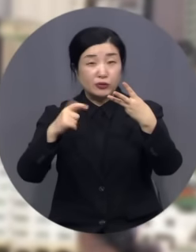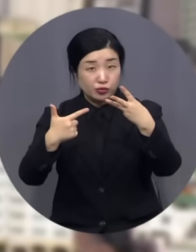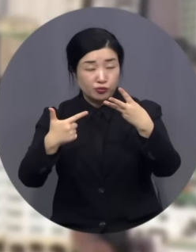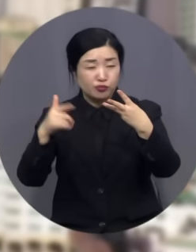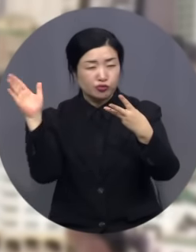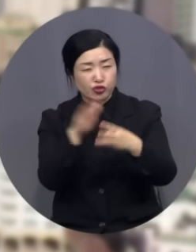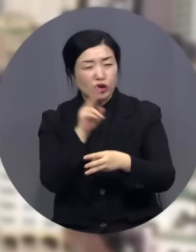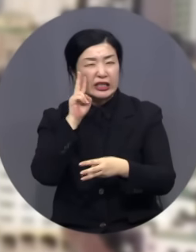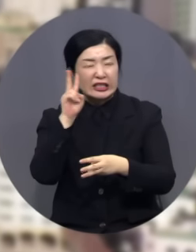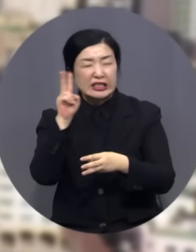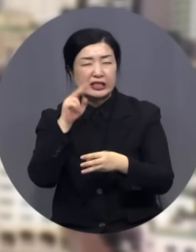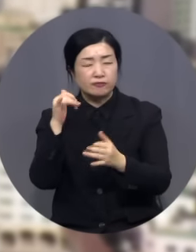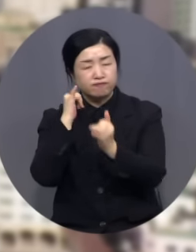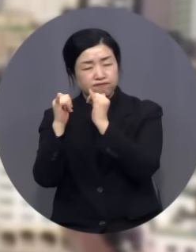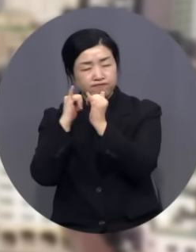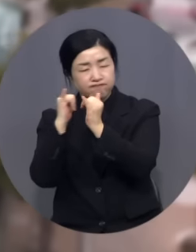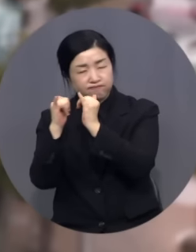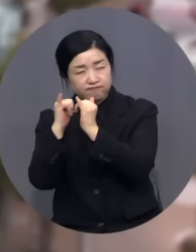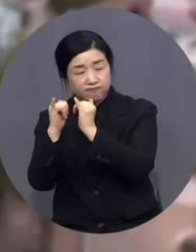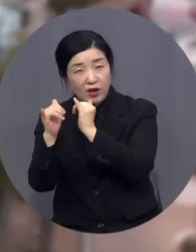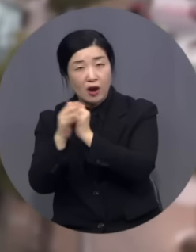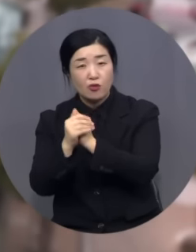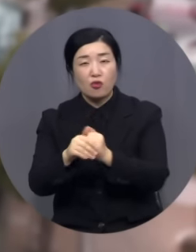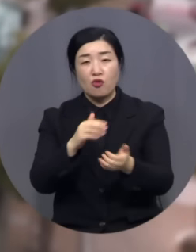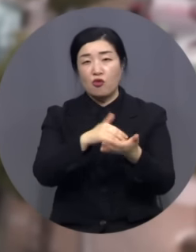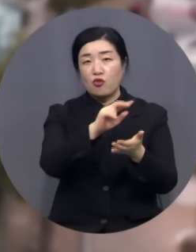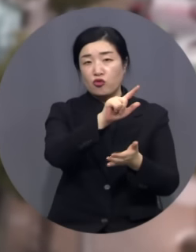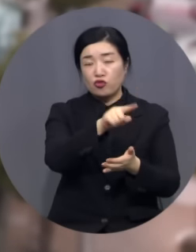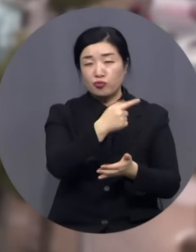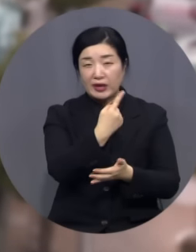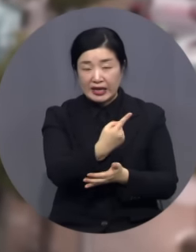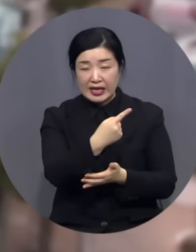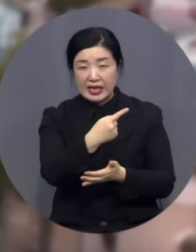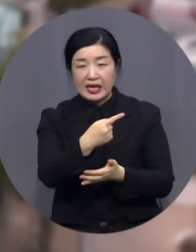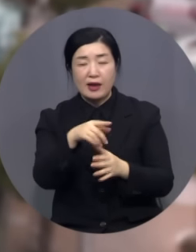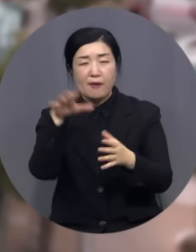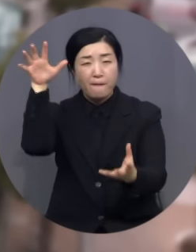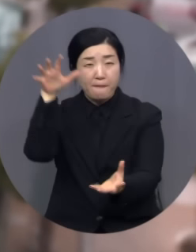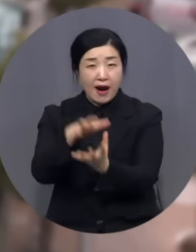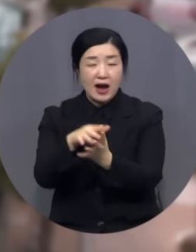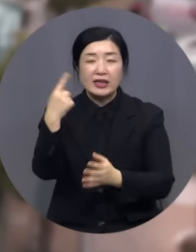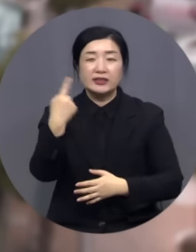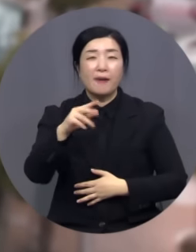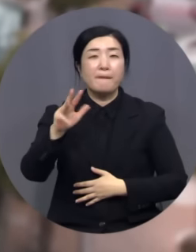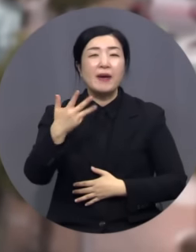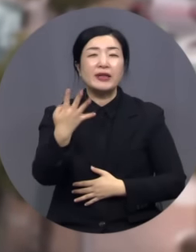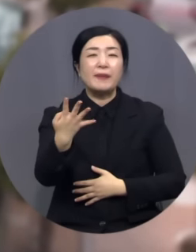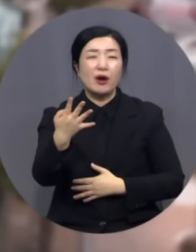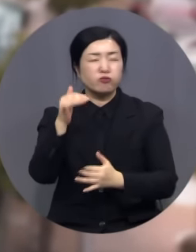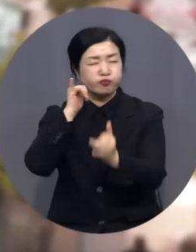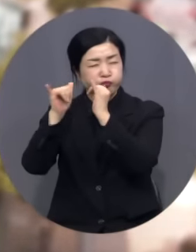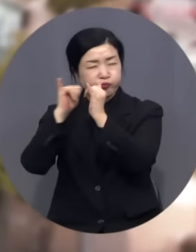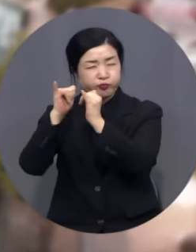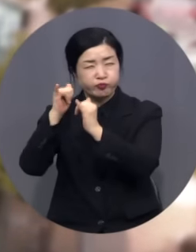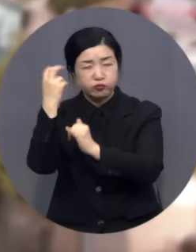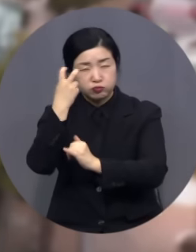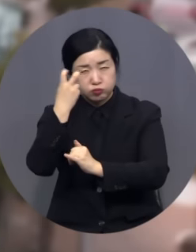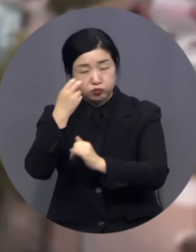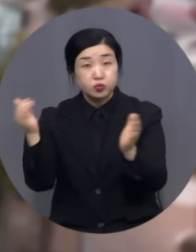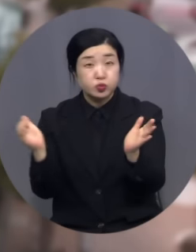선거구별로 118세 이상 유권자 60명에서 602명 모두 184명을 대상으로 전화 면접 조사를